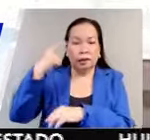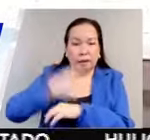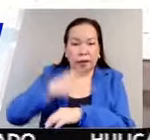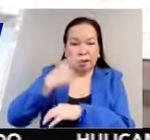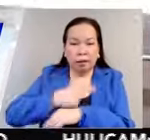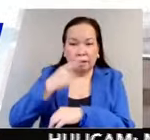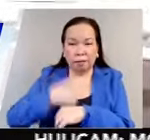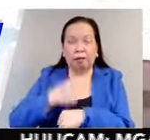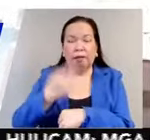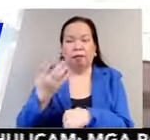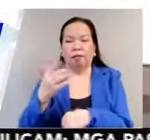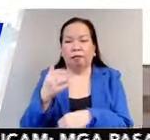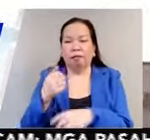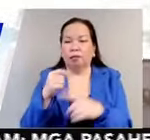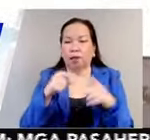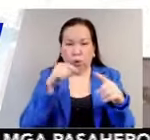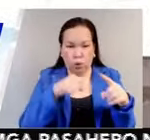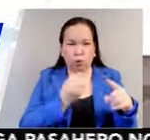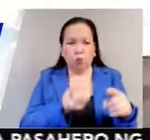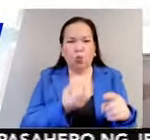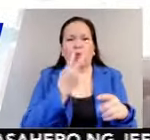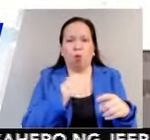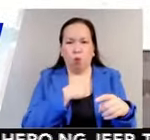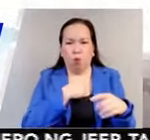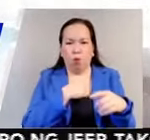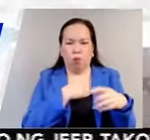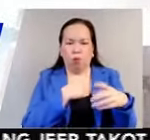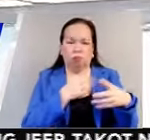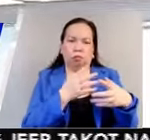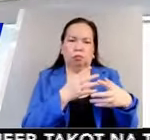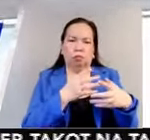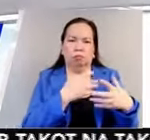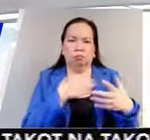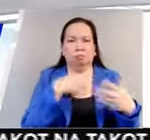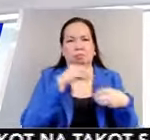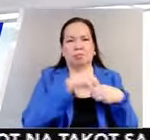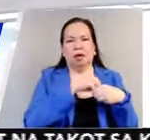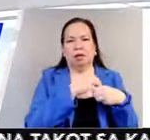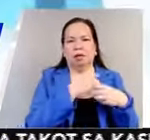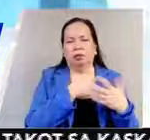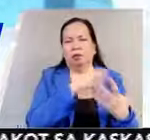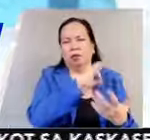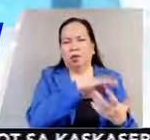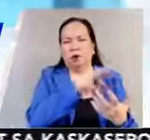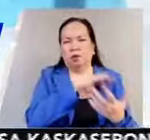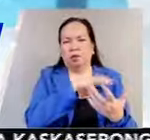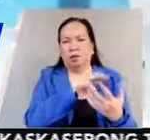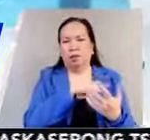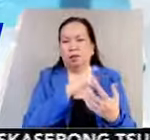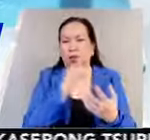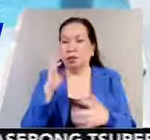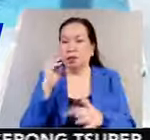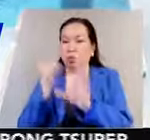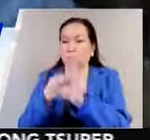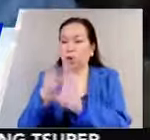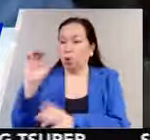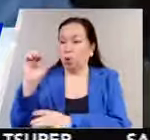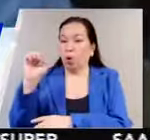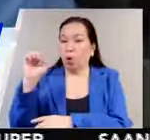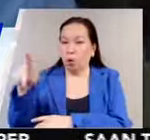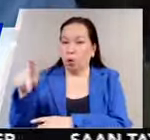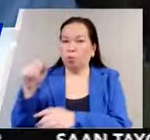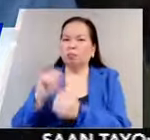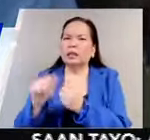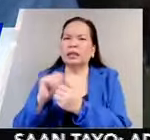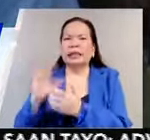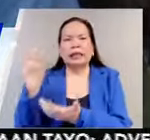nung pag sumali kang co-op, magiging arawang ka na lang. Pinag-iisipan naman ni Dennis na sumama sa Tigil Pasada.